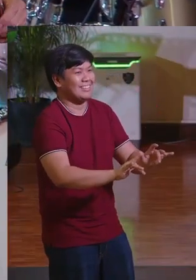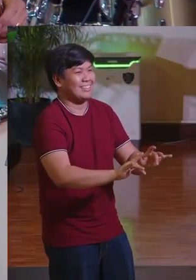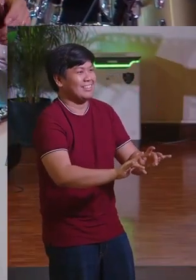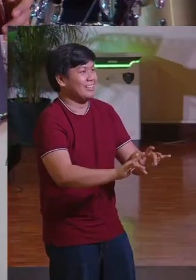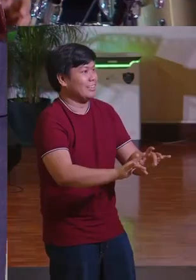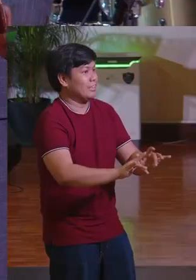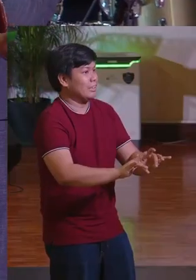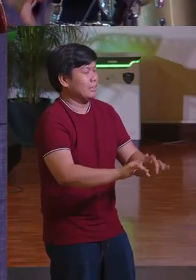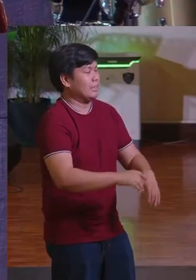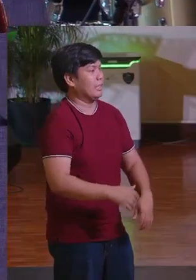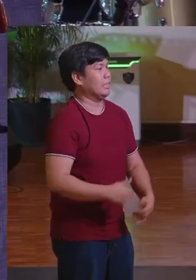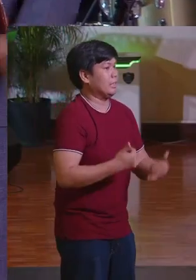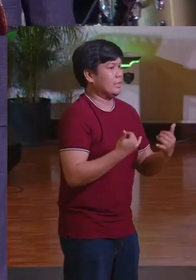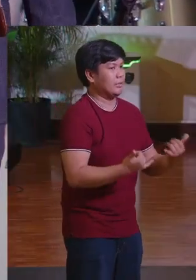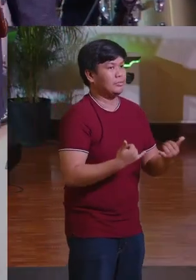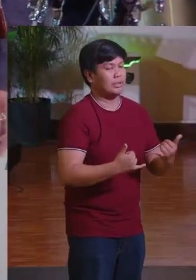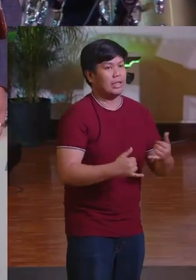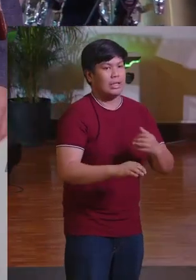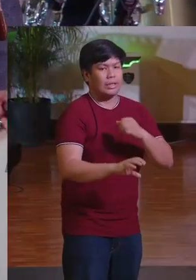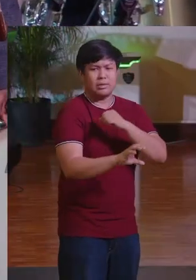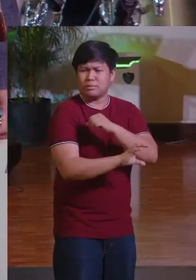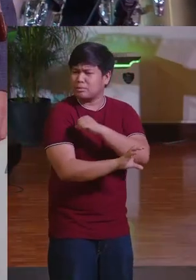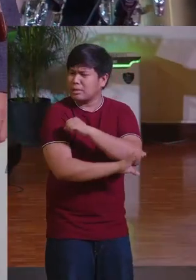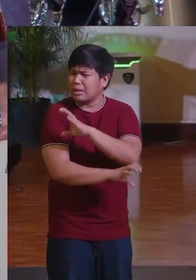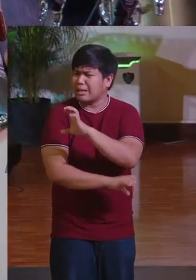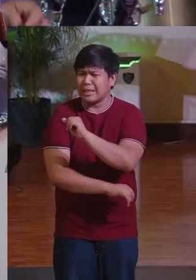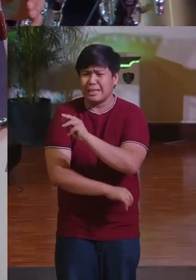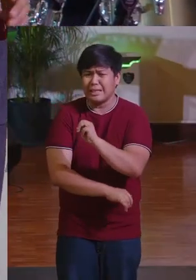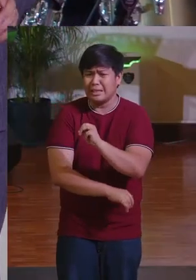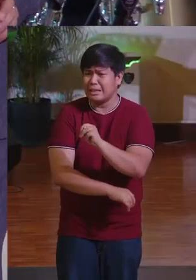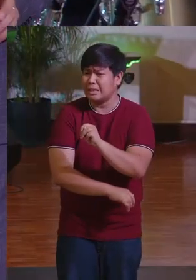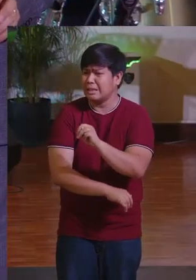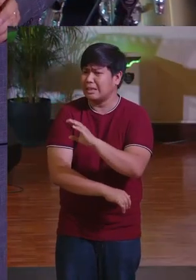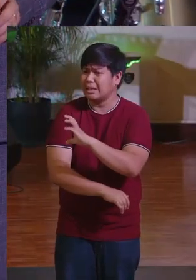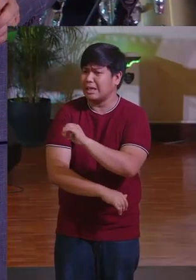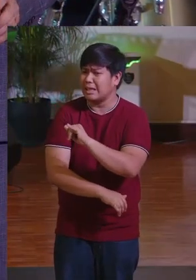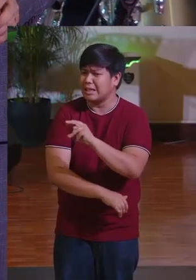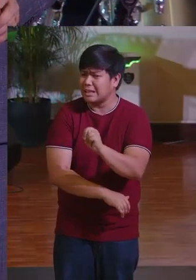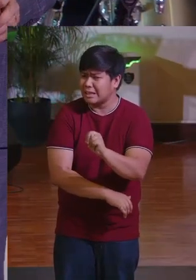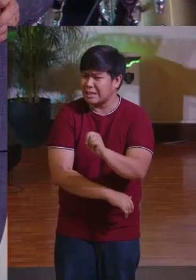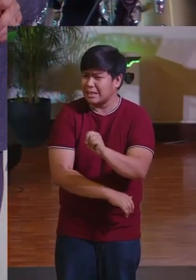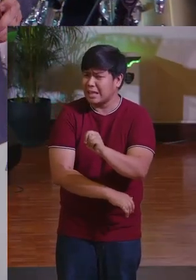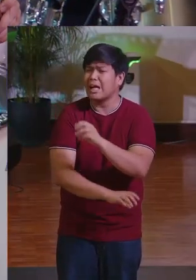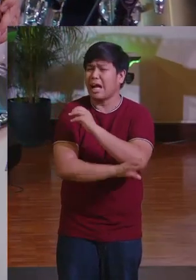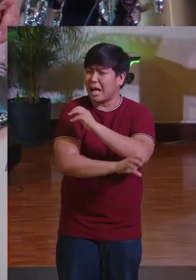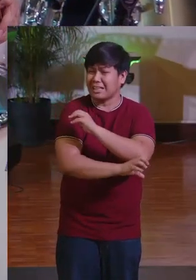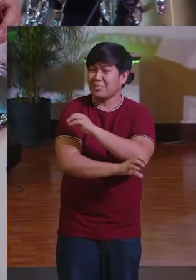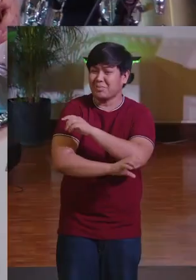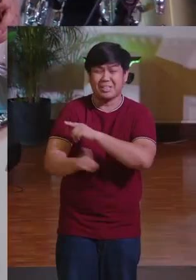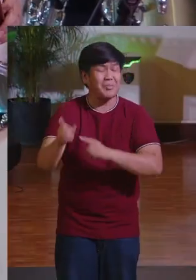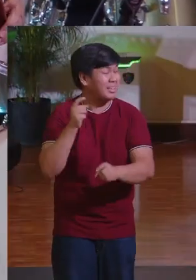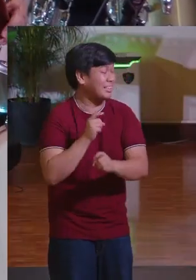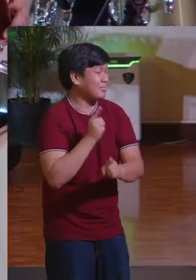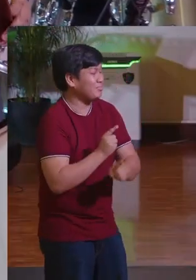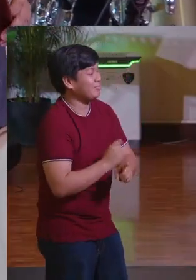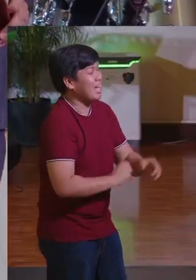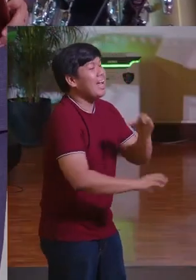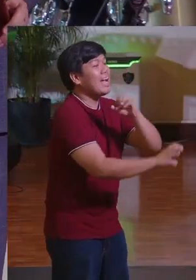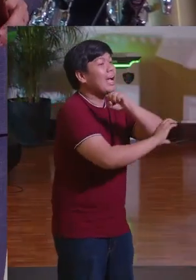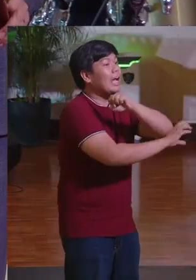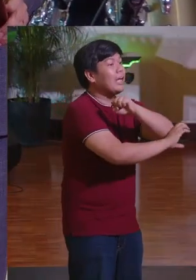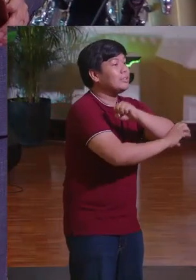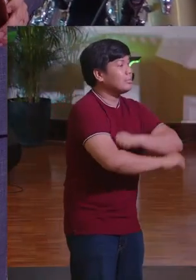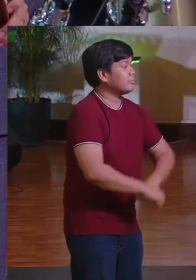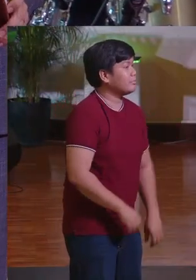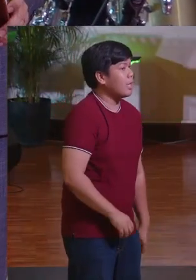si Cain, pinatay niya ang kanyang kapatid. Ganon din ang Panginoong Diyos. Ang sabi niya, where is your